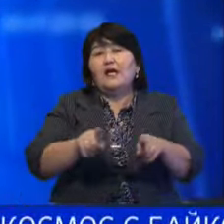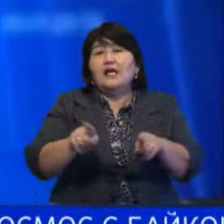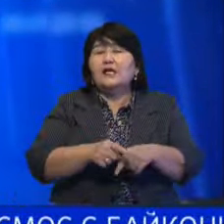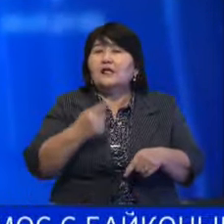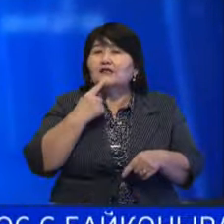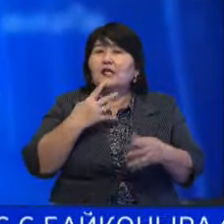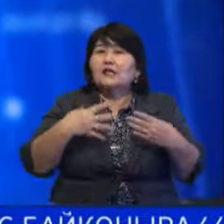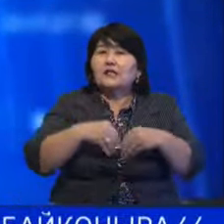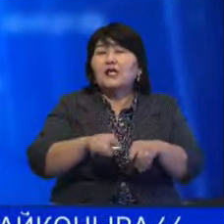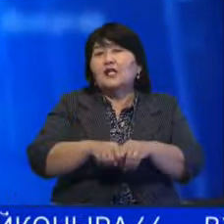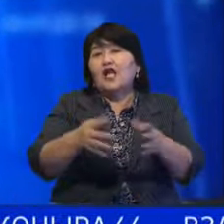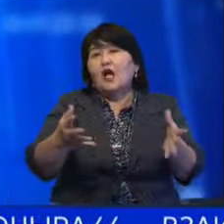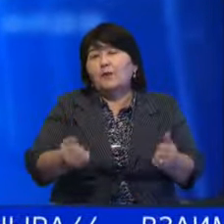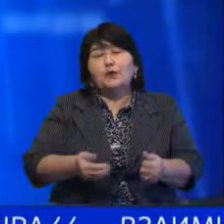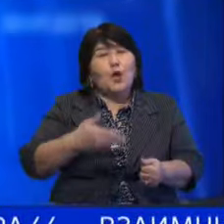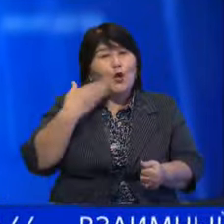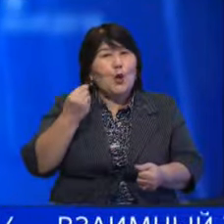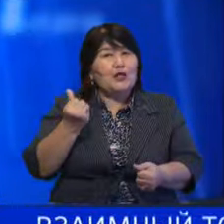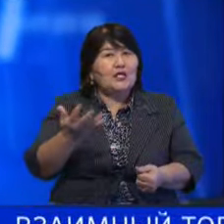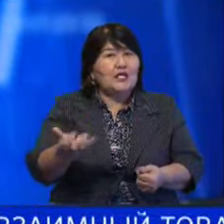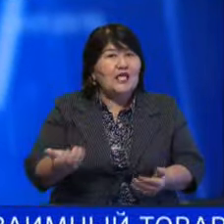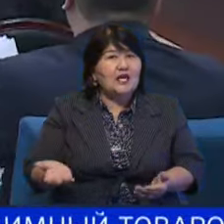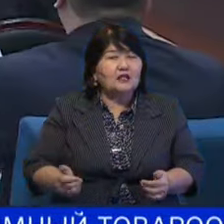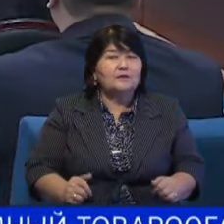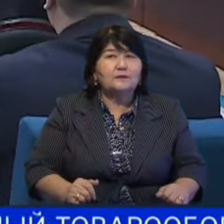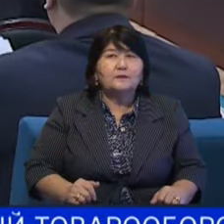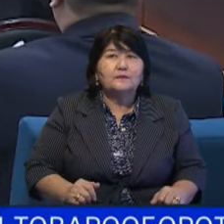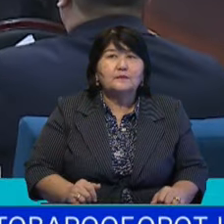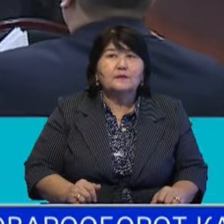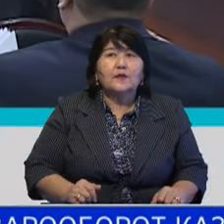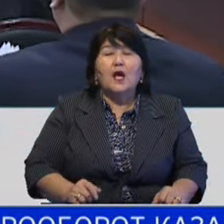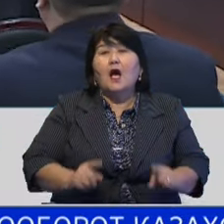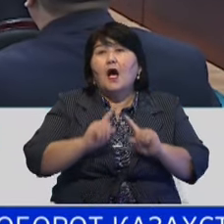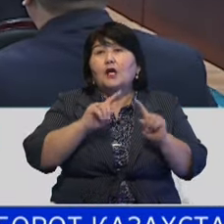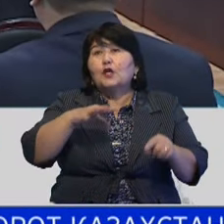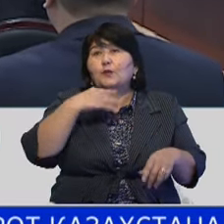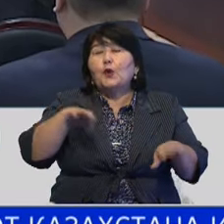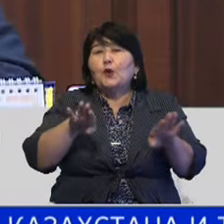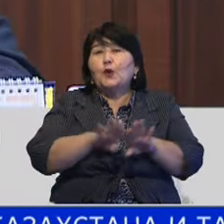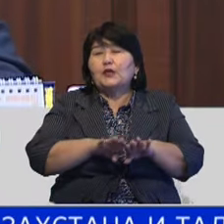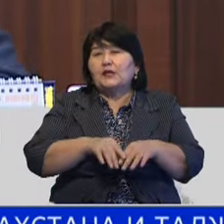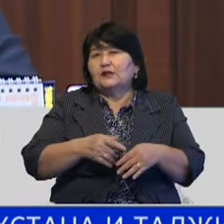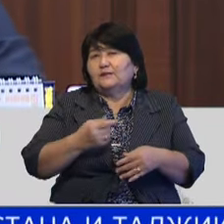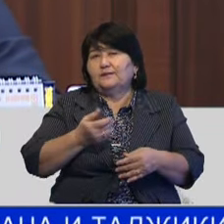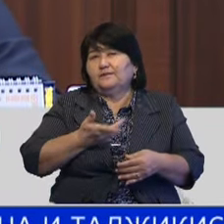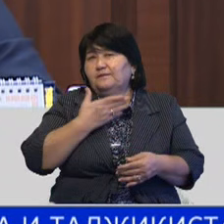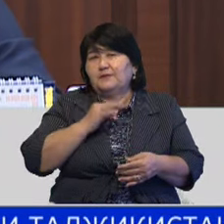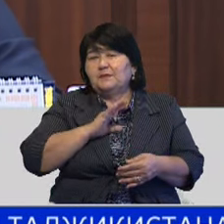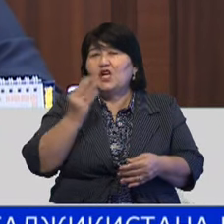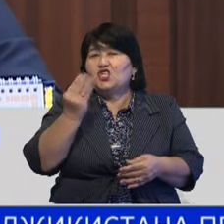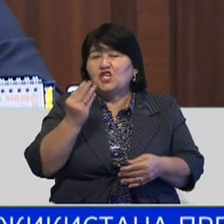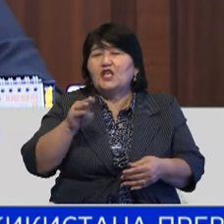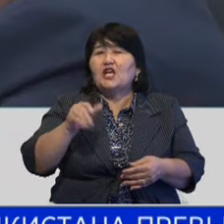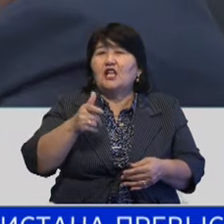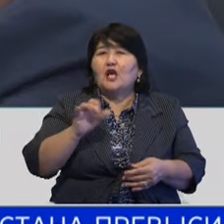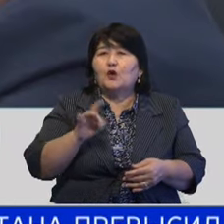малообеспеченных для получения лёгких денег особенно много таких нелицеприятный фактов в ще илийском Жана